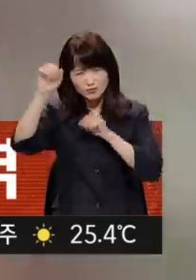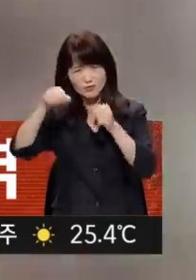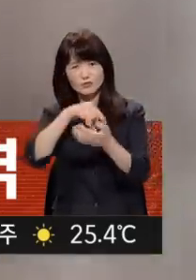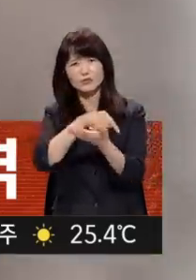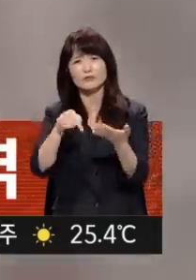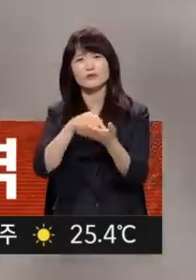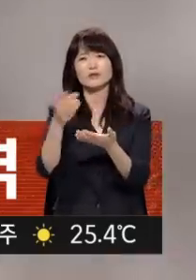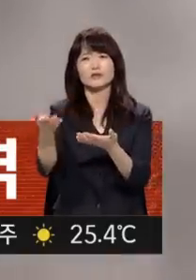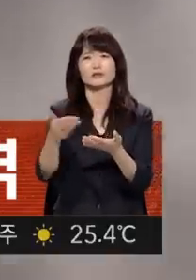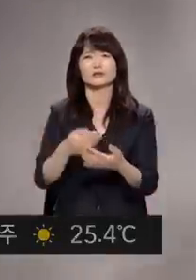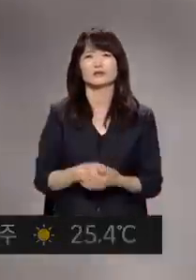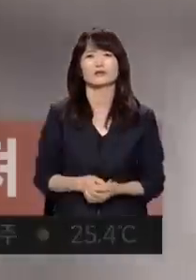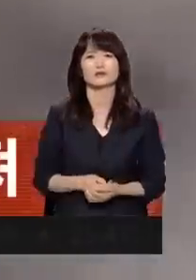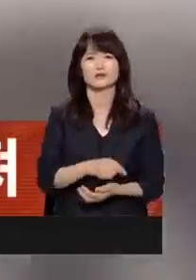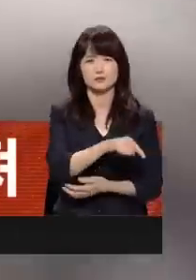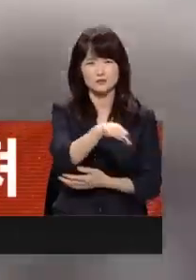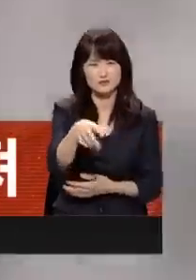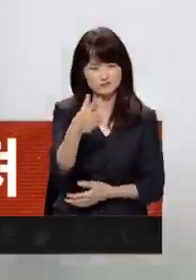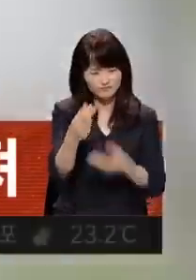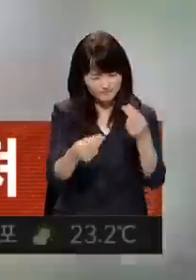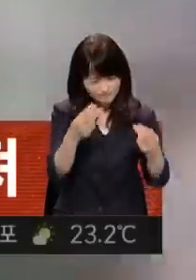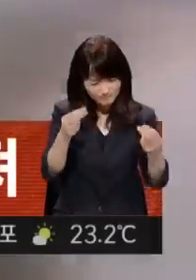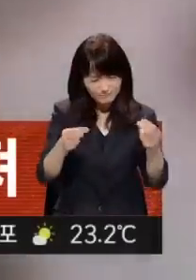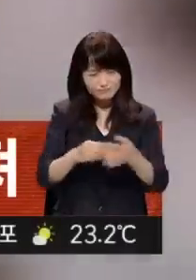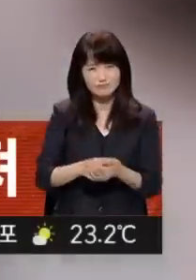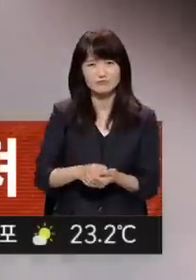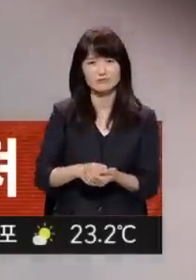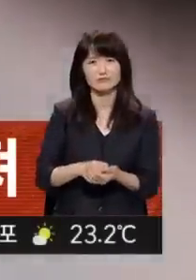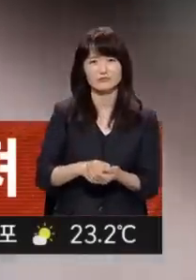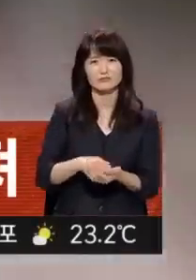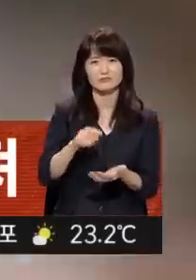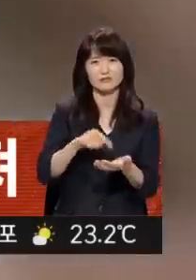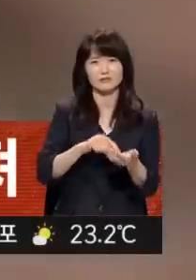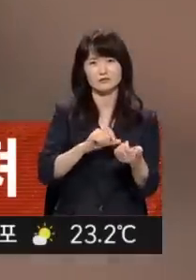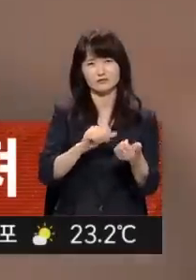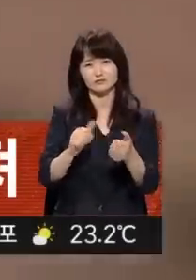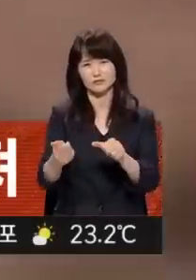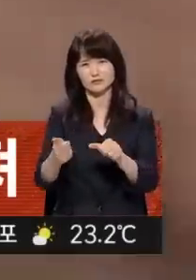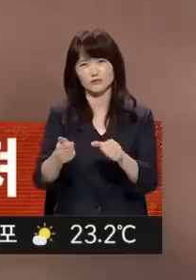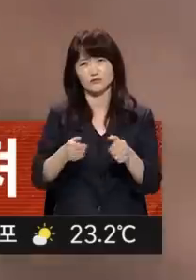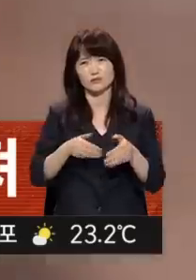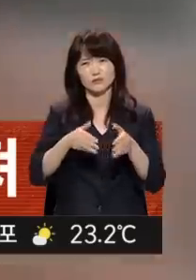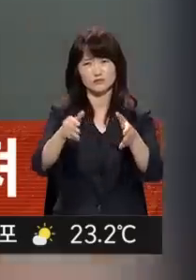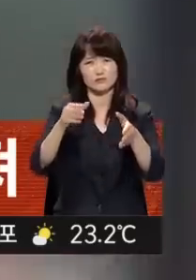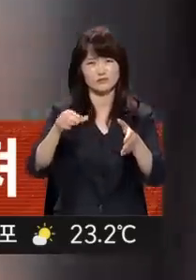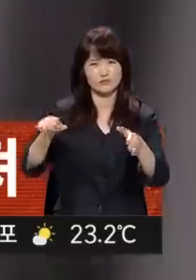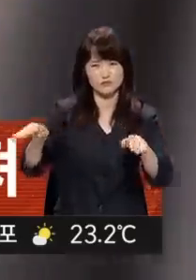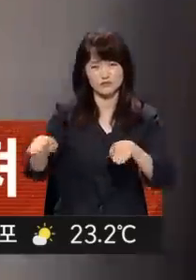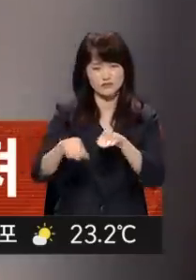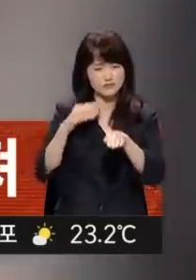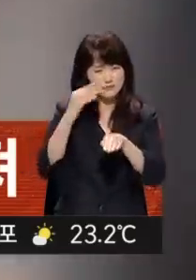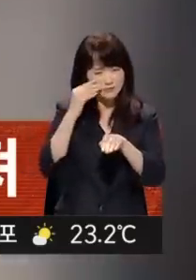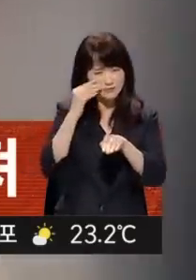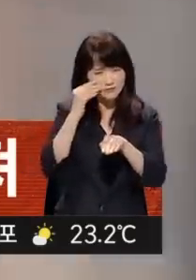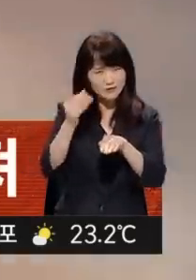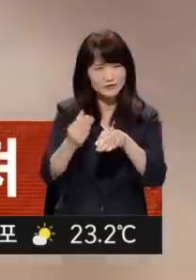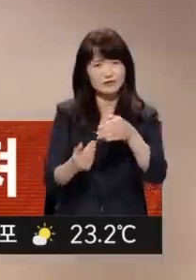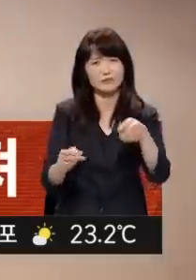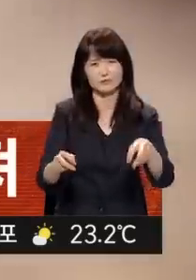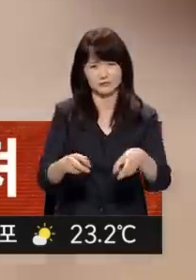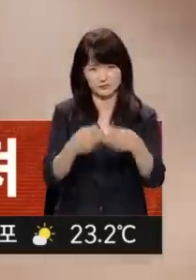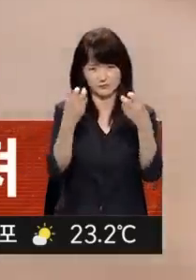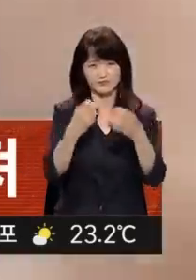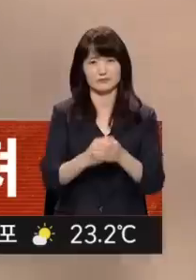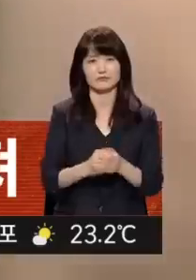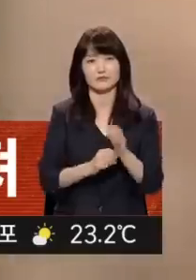하고요 또 여기저기 똥도 싸고 또 귀뚜라미 사채들이 도로를 미끄럽게 만들어서 사고도 또 많이 발생한다고 합니다